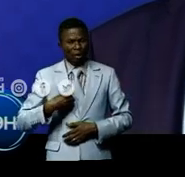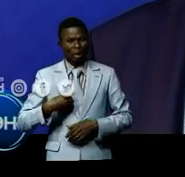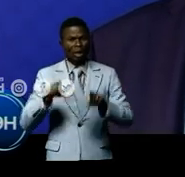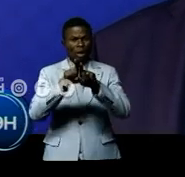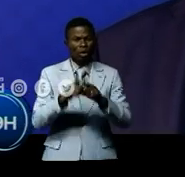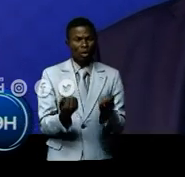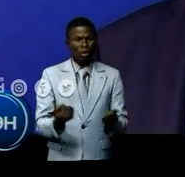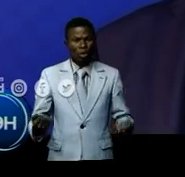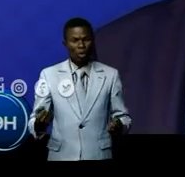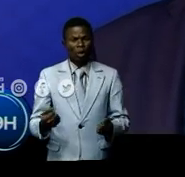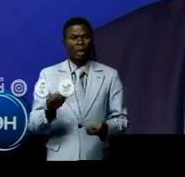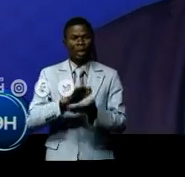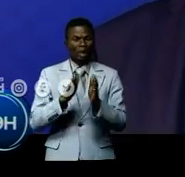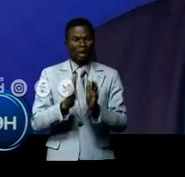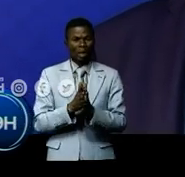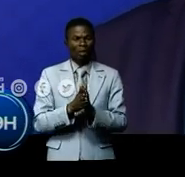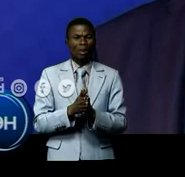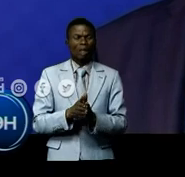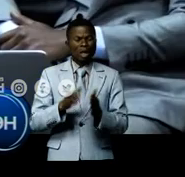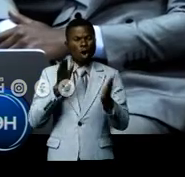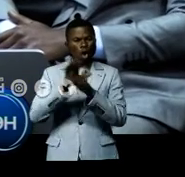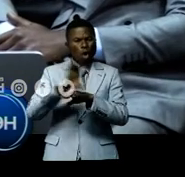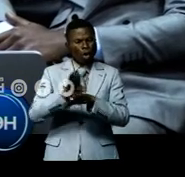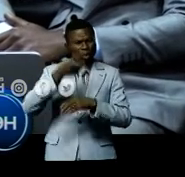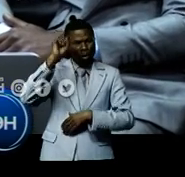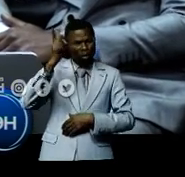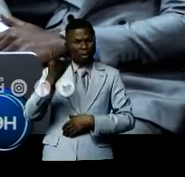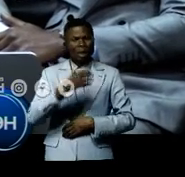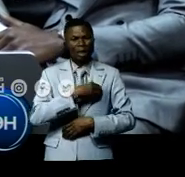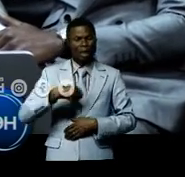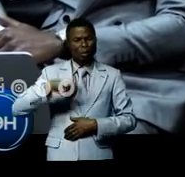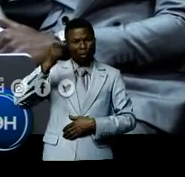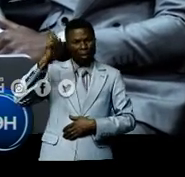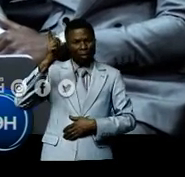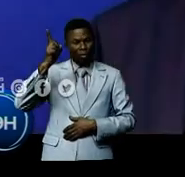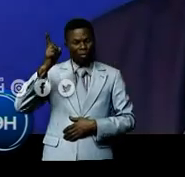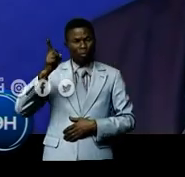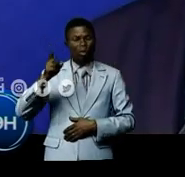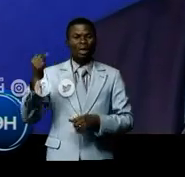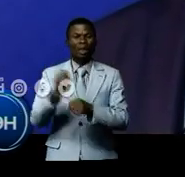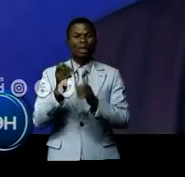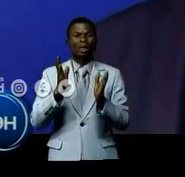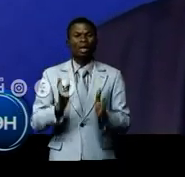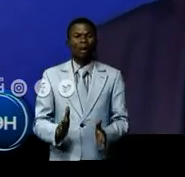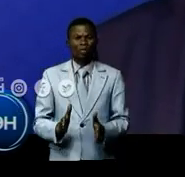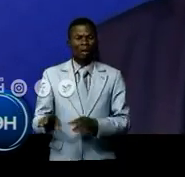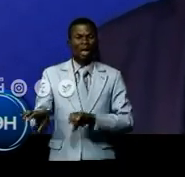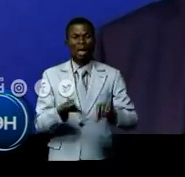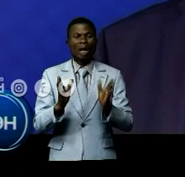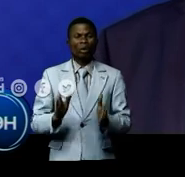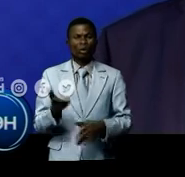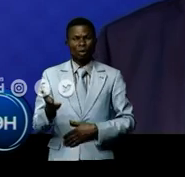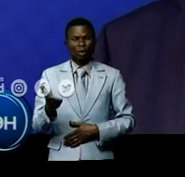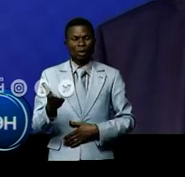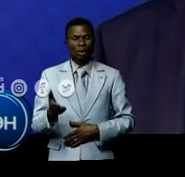enfants doivent être l'objet de nos premières préoccupations. Mais les femmes sont souvent les premières actrices, en quelque sorte, de la résolution